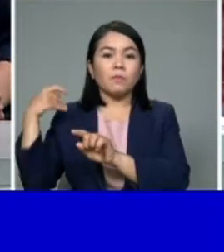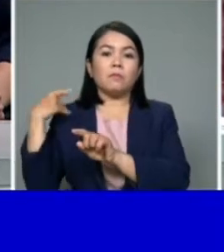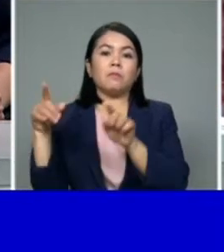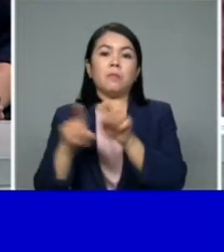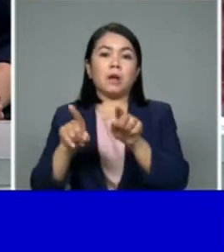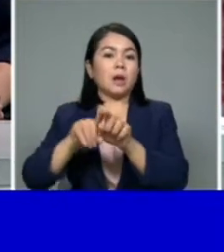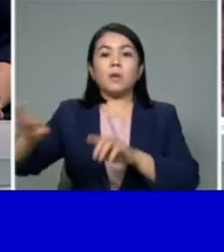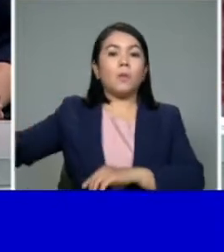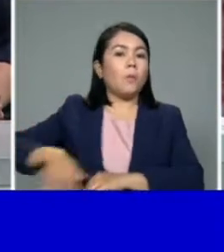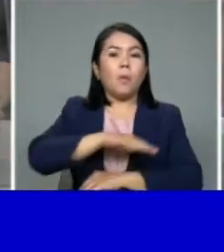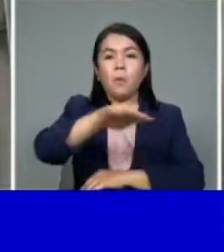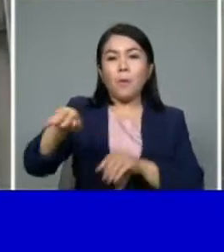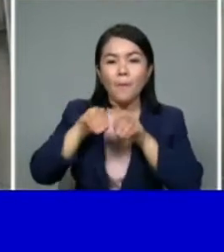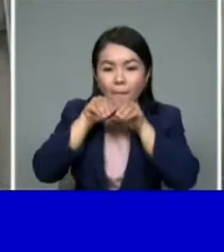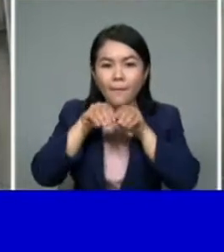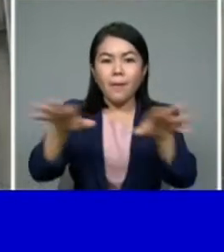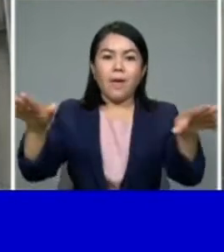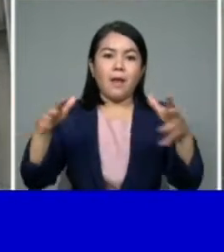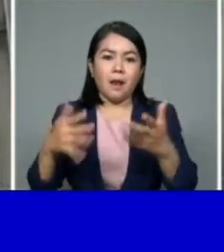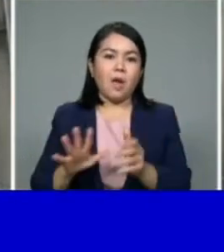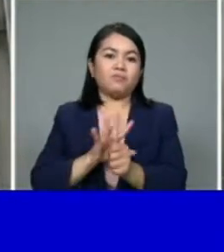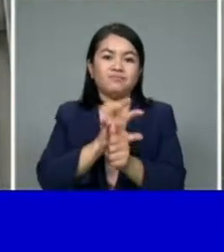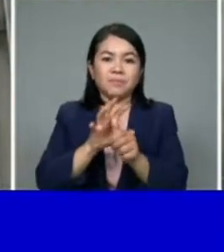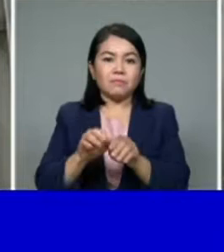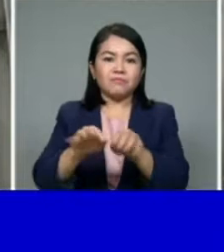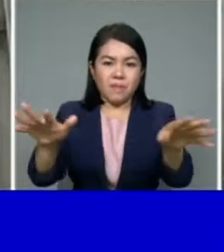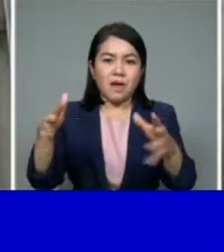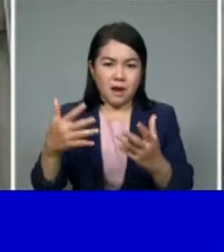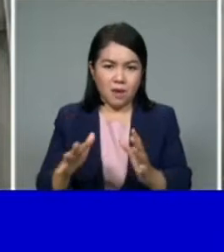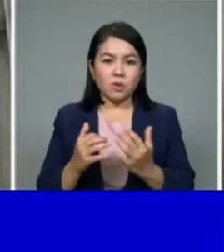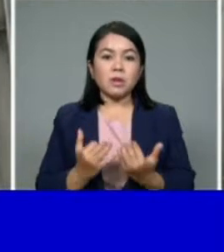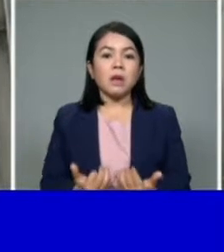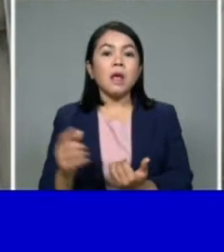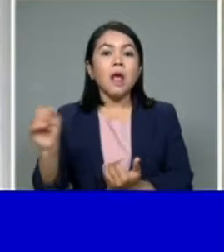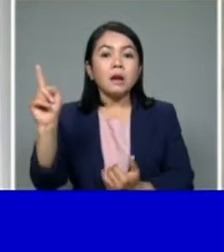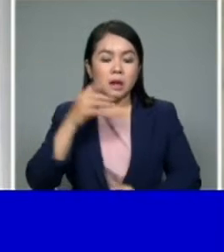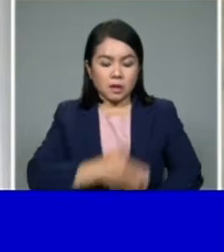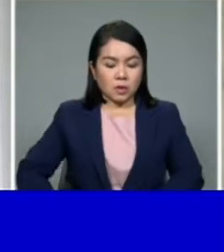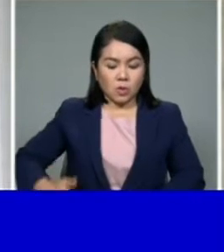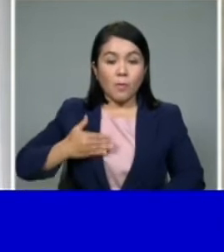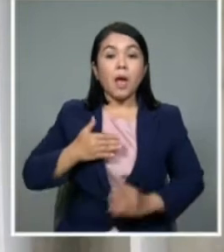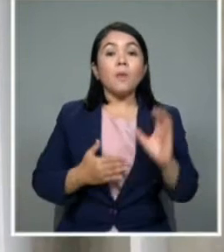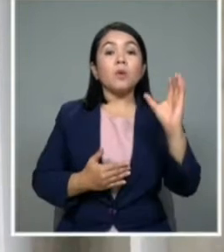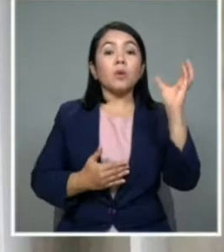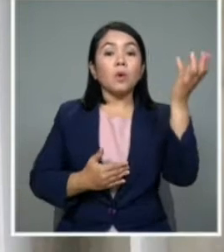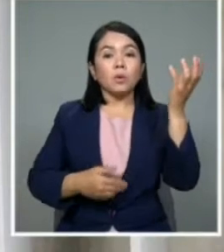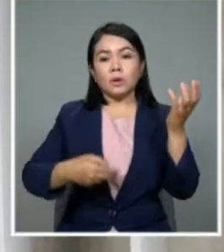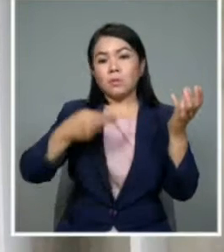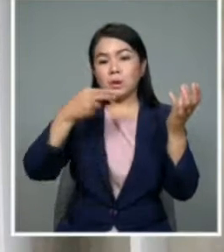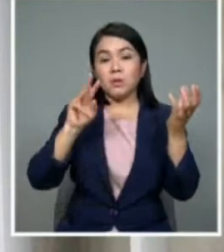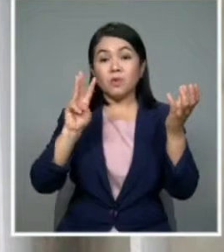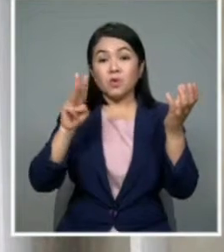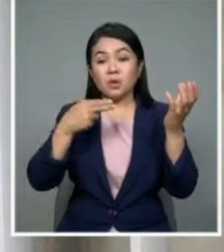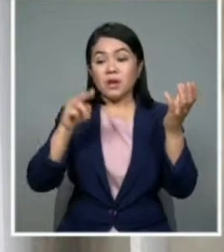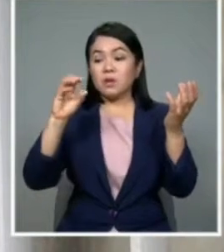ำว่า all หรือว่าไปทั่วนั่นเองนะครับมาดูการแถลงออกมาจากฝากฝั่งขององค์การอนามัยโลกกันหน่อยนะครับ WHO ประกาศแล้ว